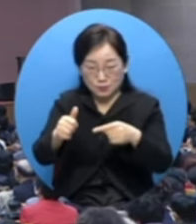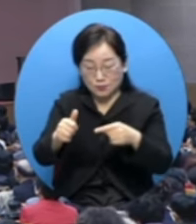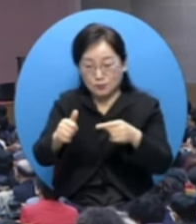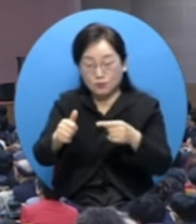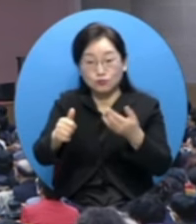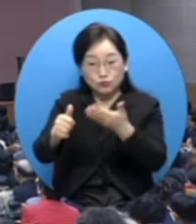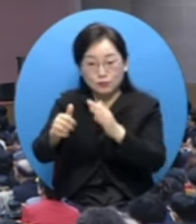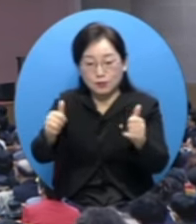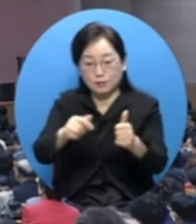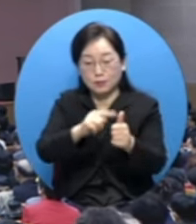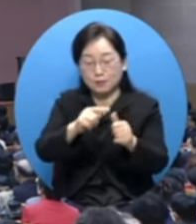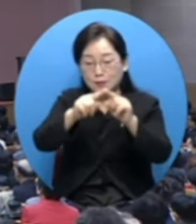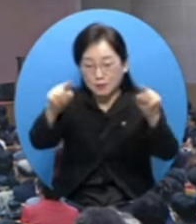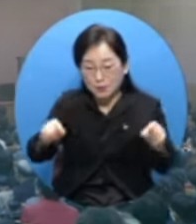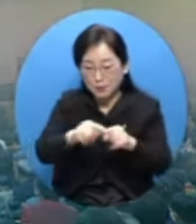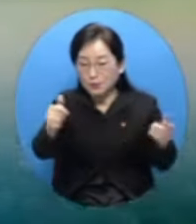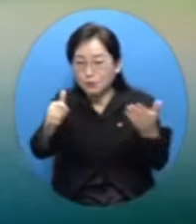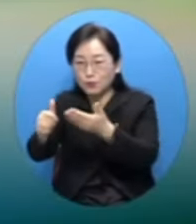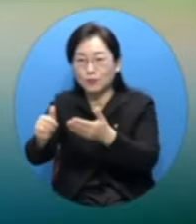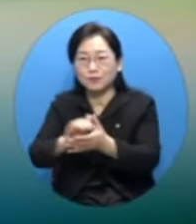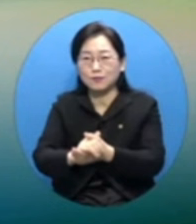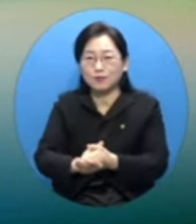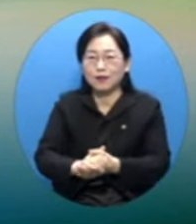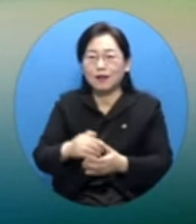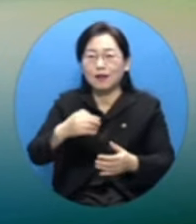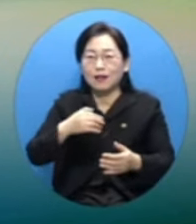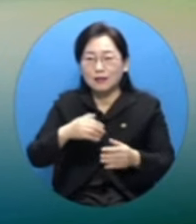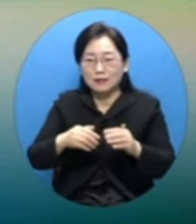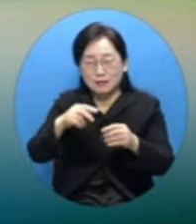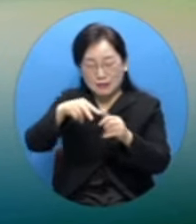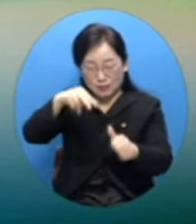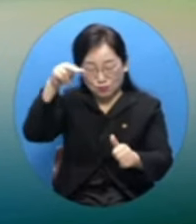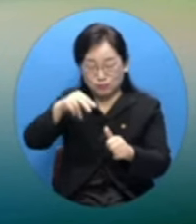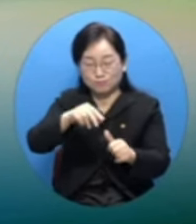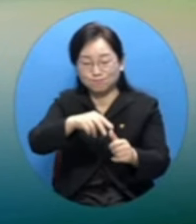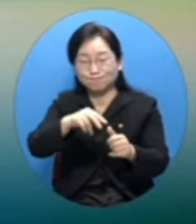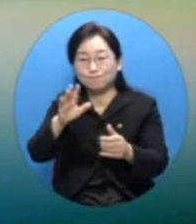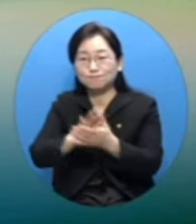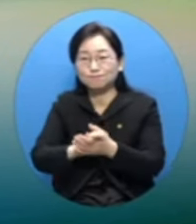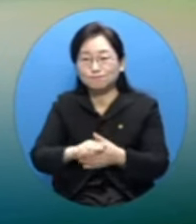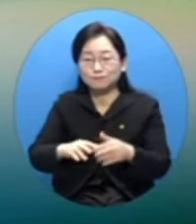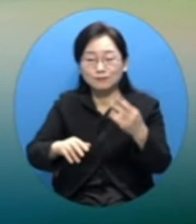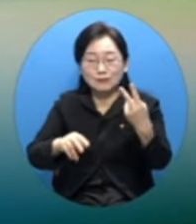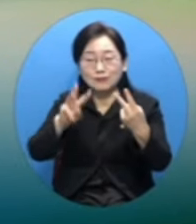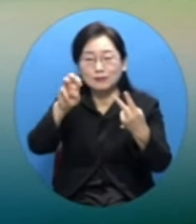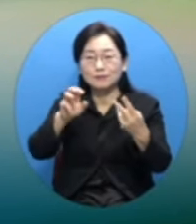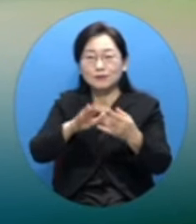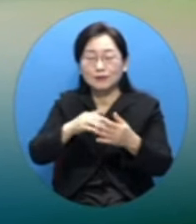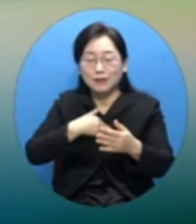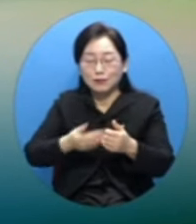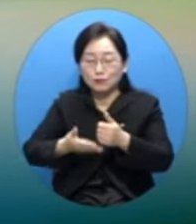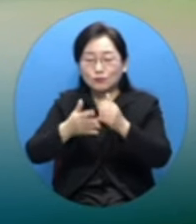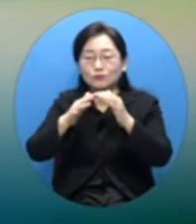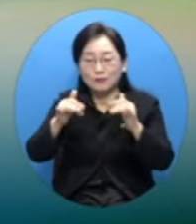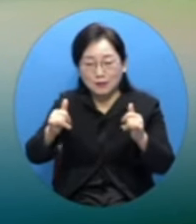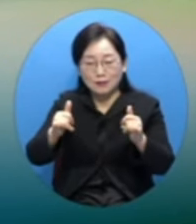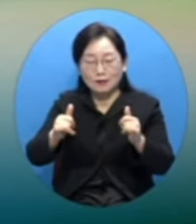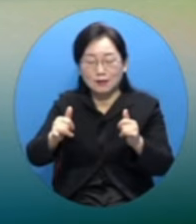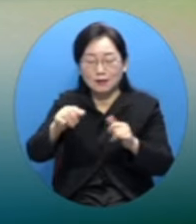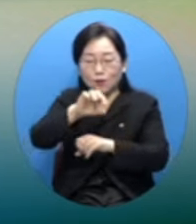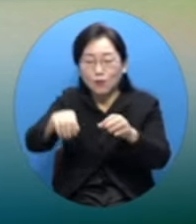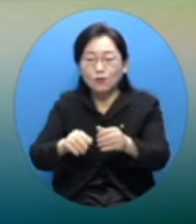전해줍니다. 사무엘상 2장 3절이 적혀 있었습니다. 나를 존중히 여기는 자를 내가 존중히 여기리라. 이 말씀 마음에 품고